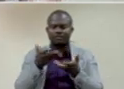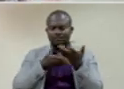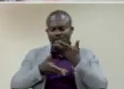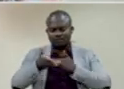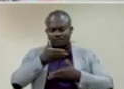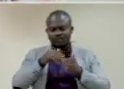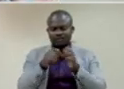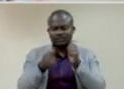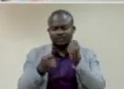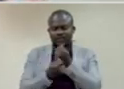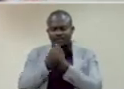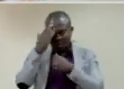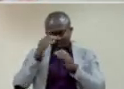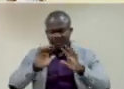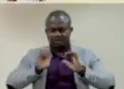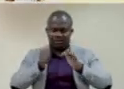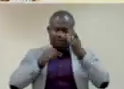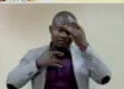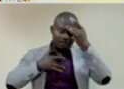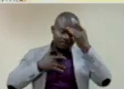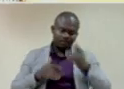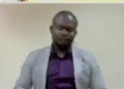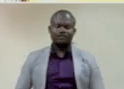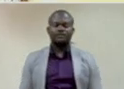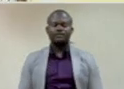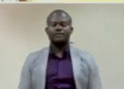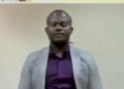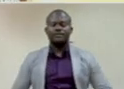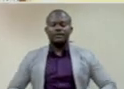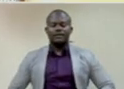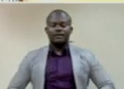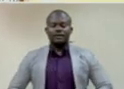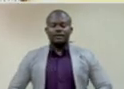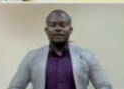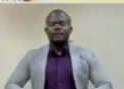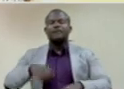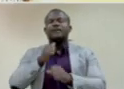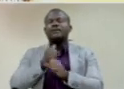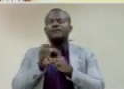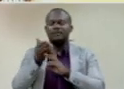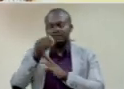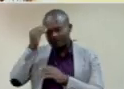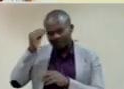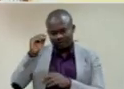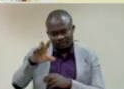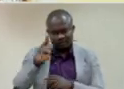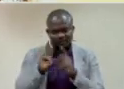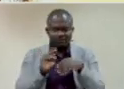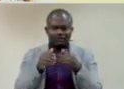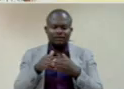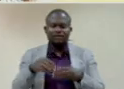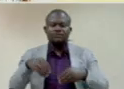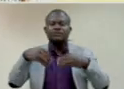buzahindura isura kubera kwirinda icyo cyorezo. Bizakorwa biciye mu butumwa abantu bazajya